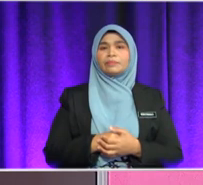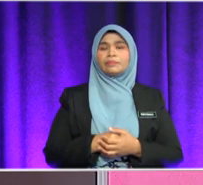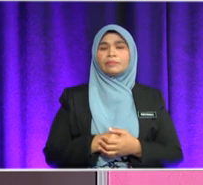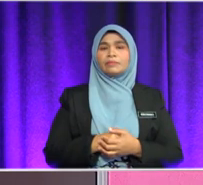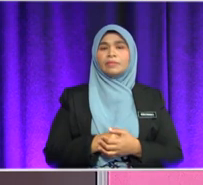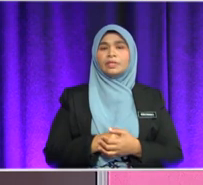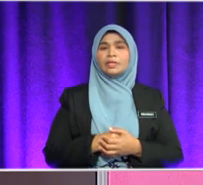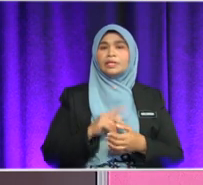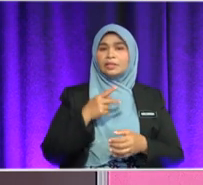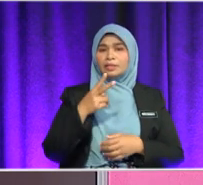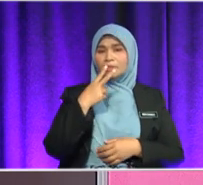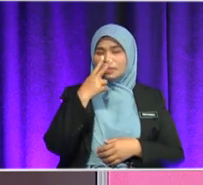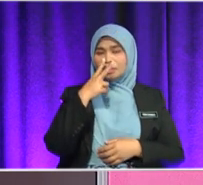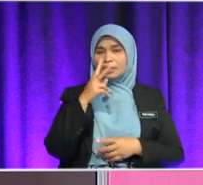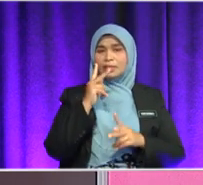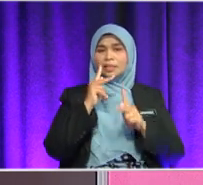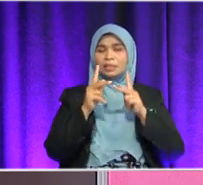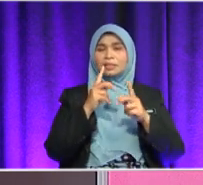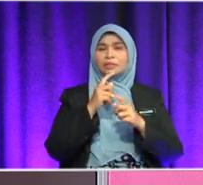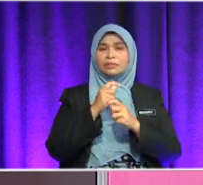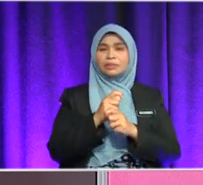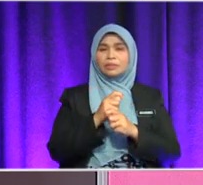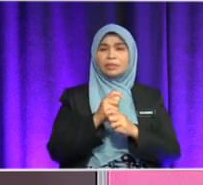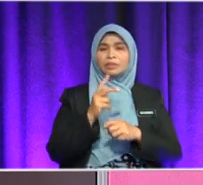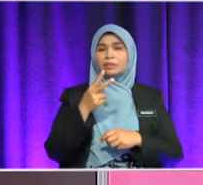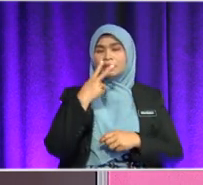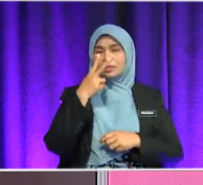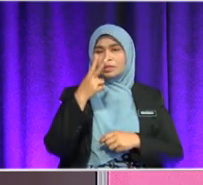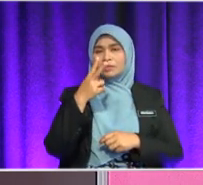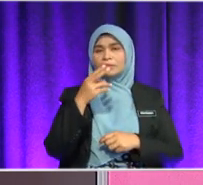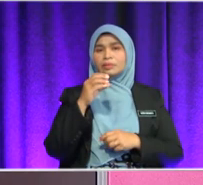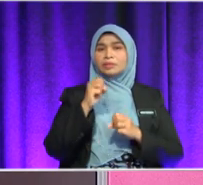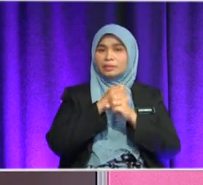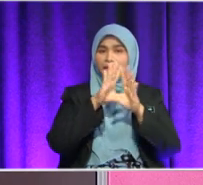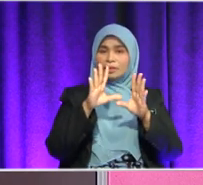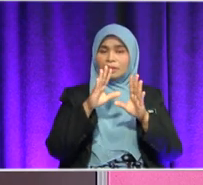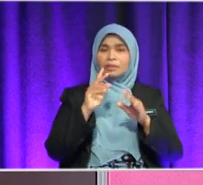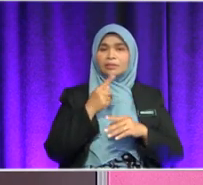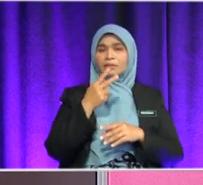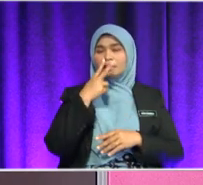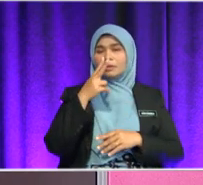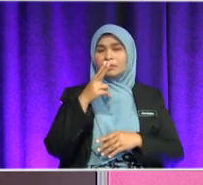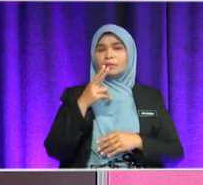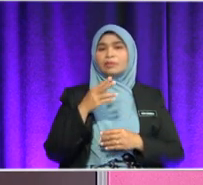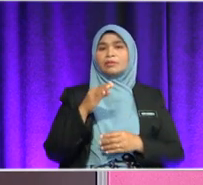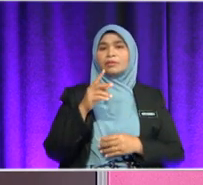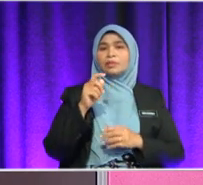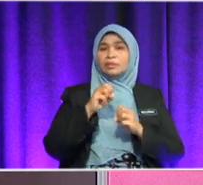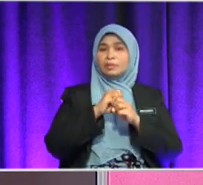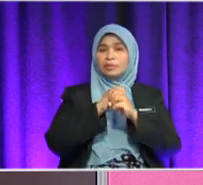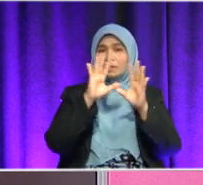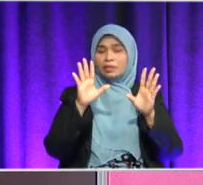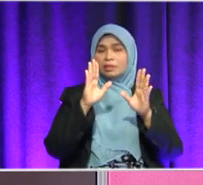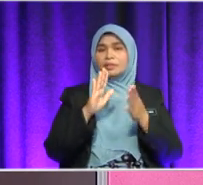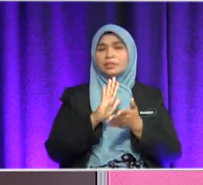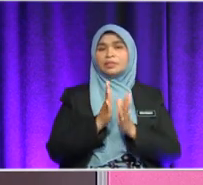kita lihat kata tugas kita lihat Jelaskan kita lihat Terangkan kaidahnya telah diterangkan